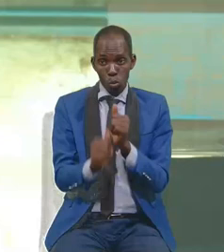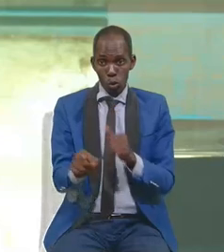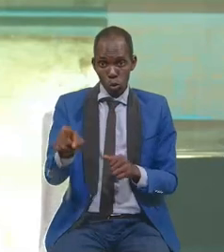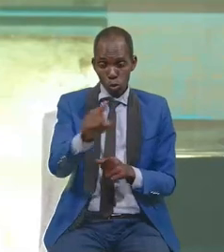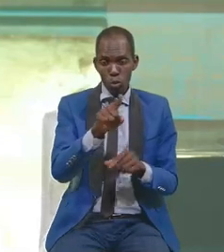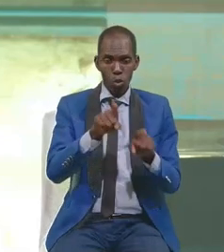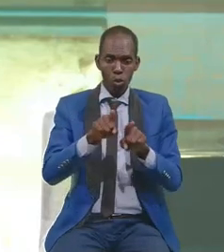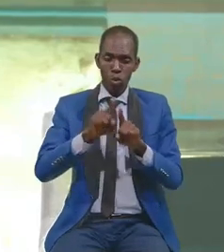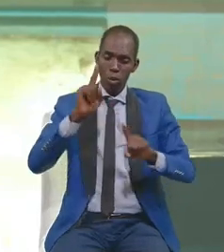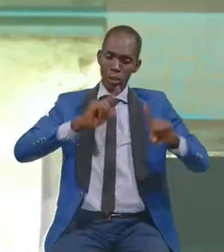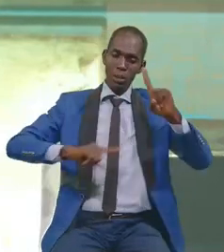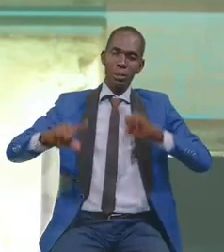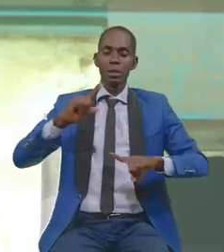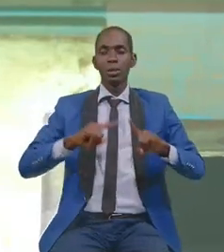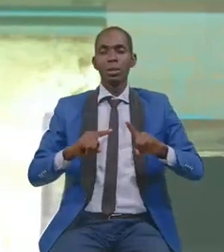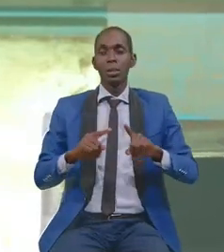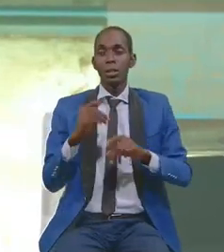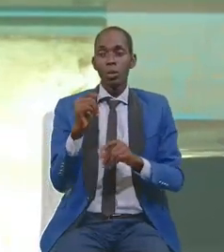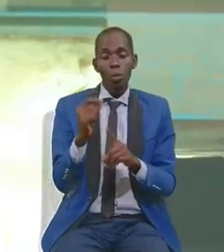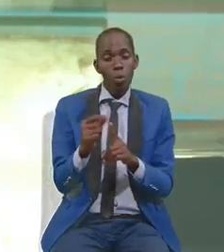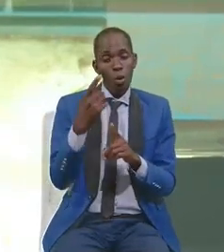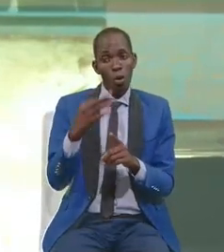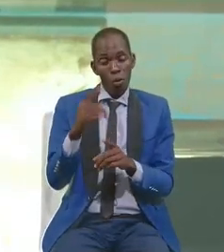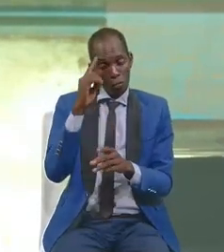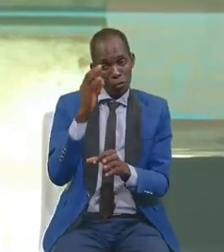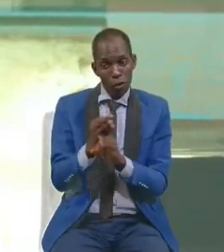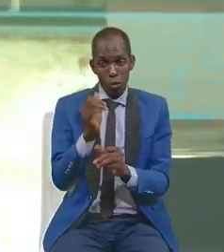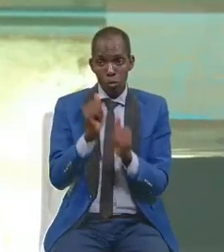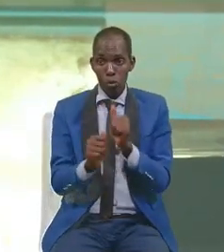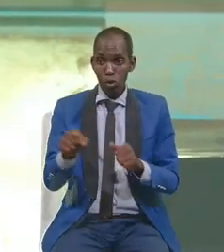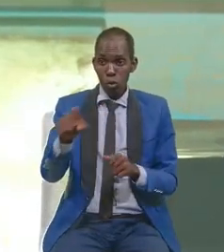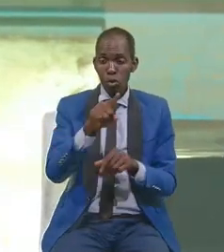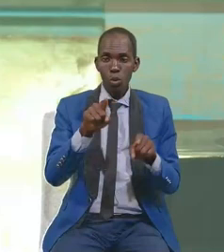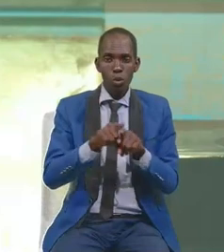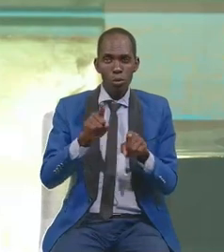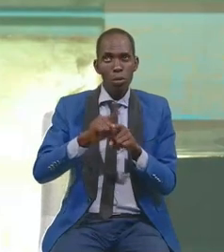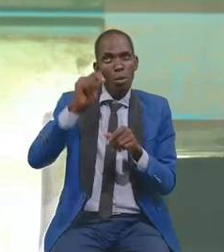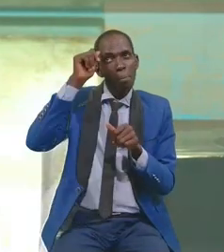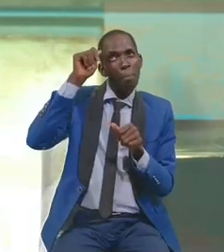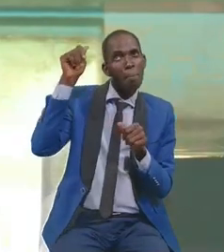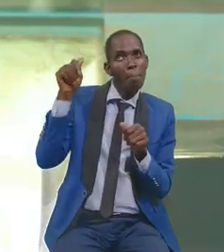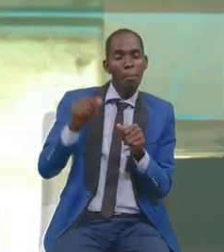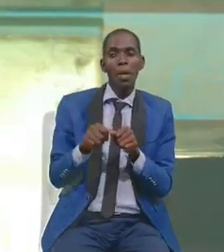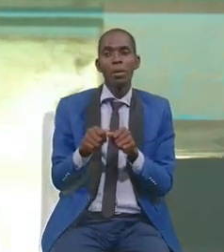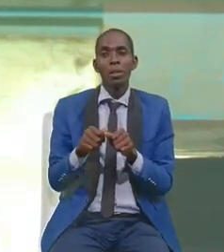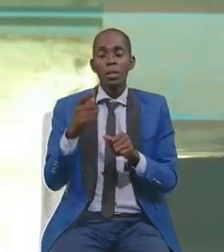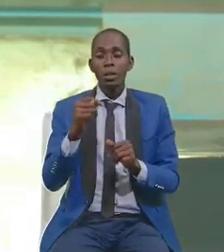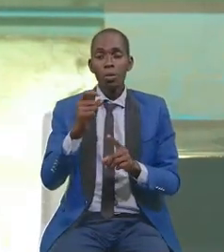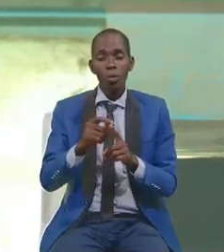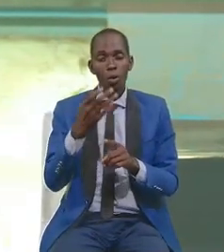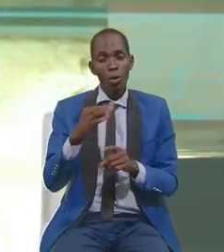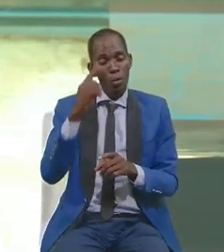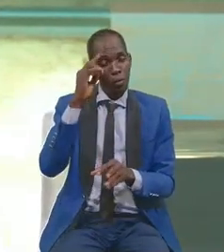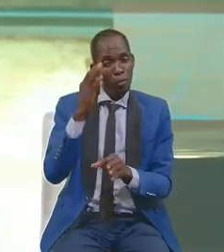déclares. La parole de foi que toi-même tu te rappelles. La parole de foi